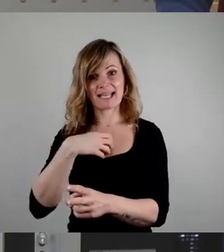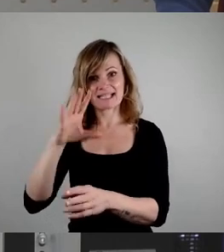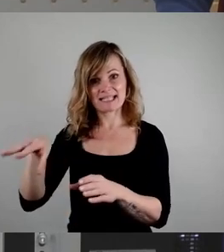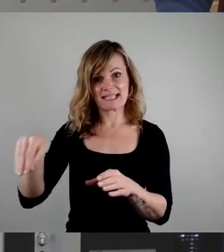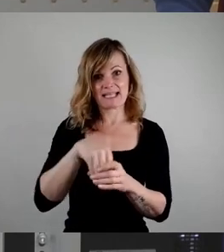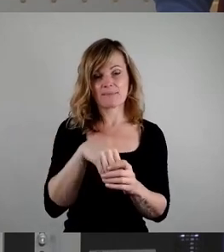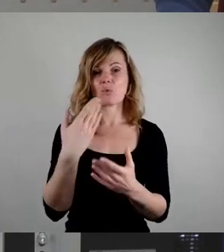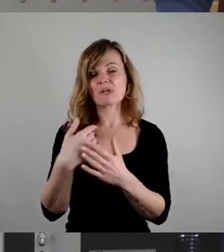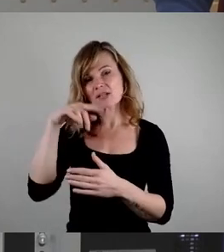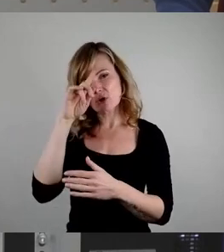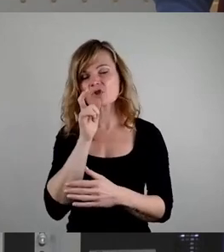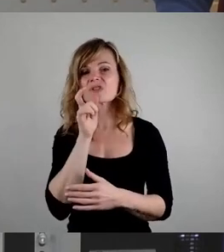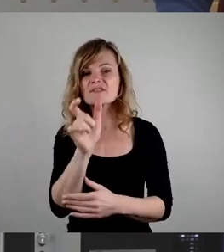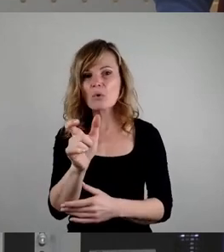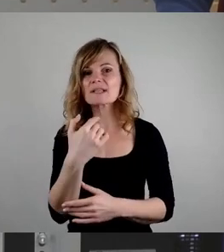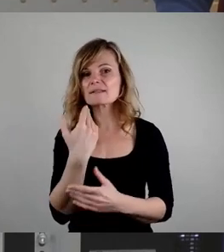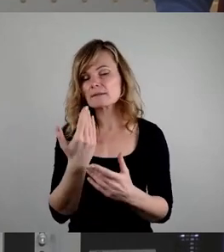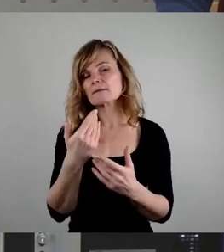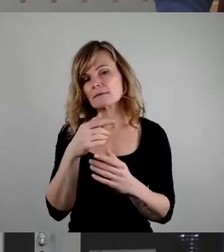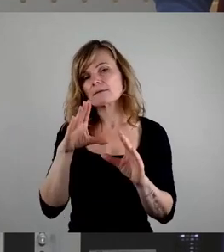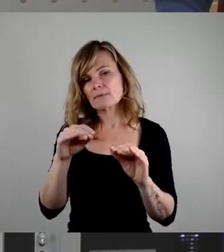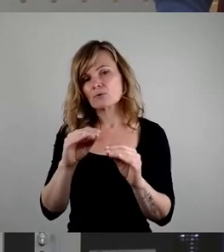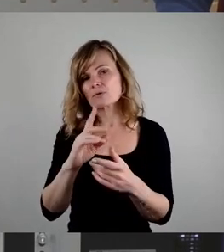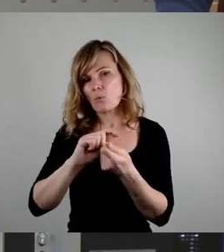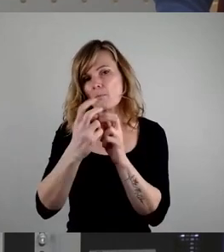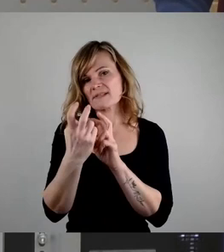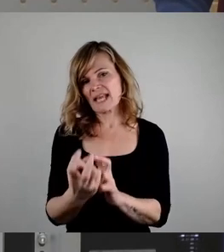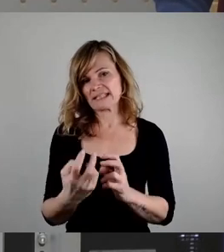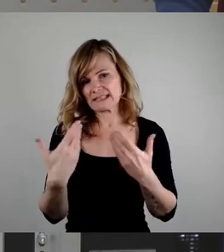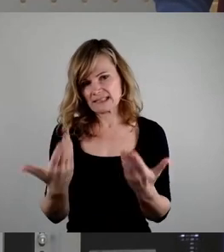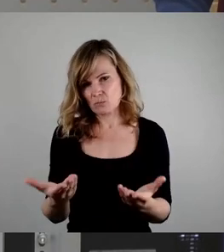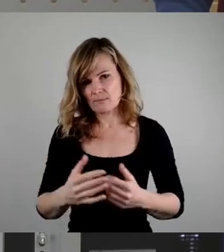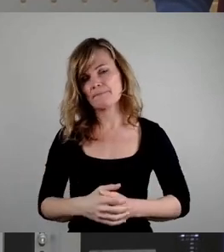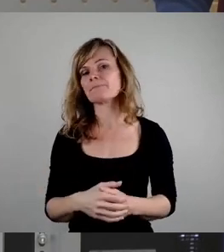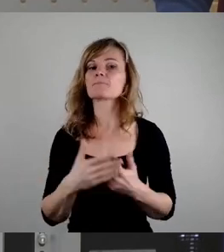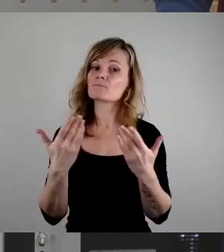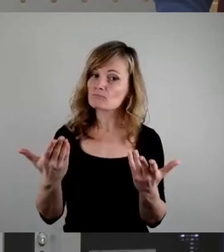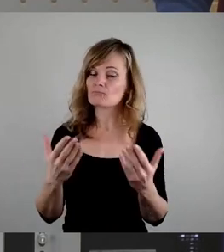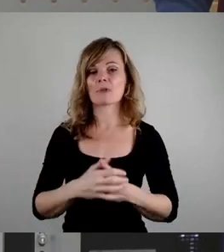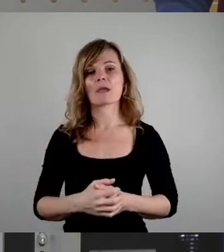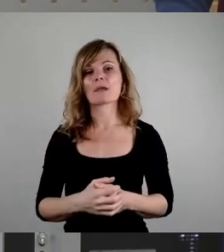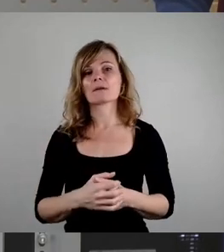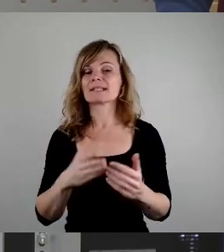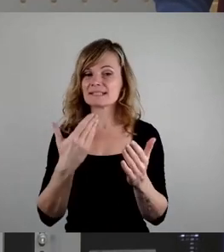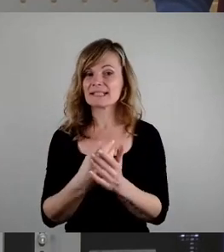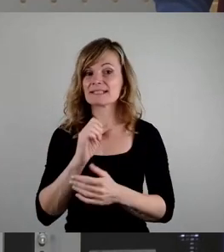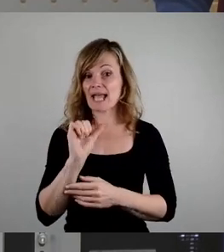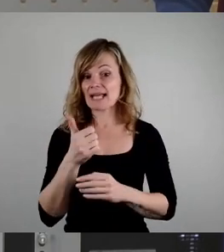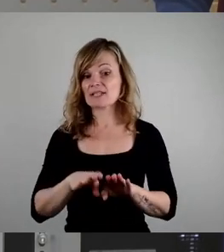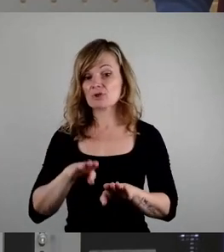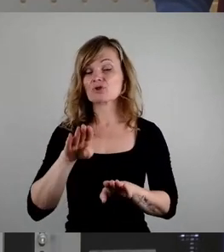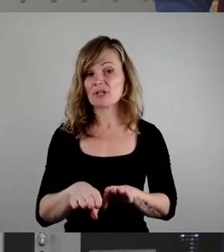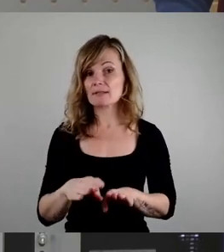Wort zu nehmen, umzusetzen und nicht mehr und nicht weniger. Aber mit diesem einen Schritt kommen